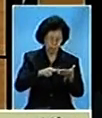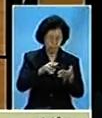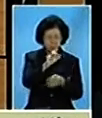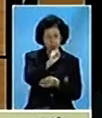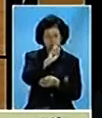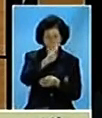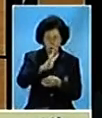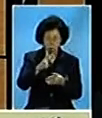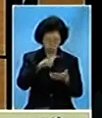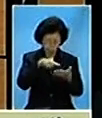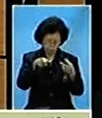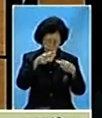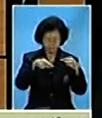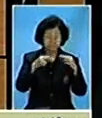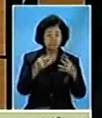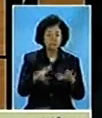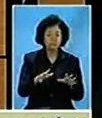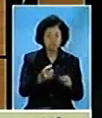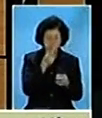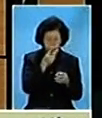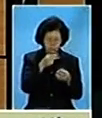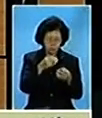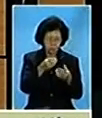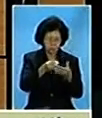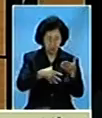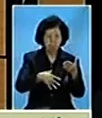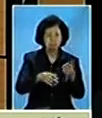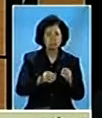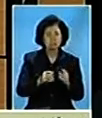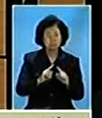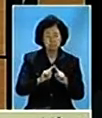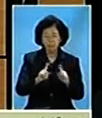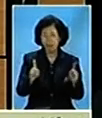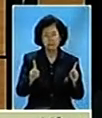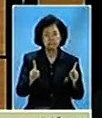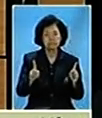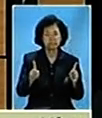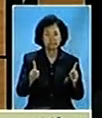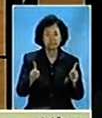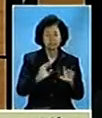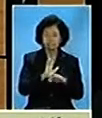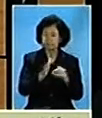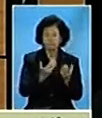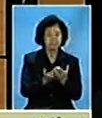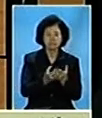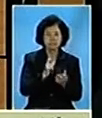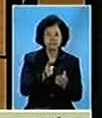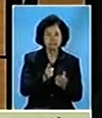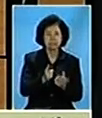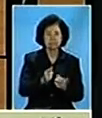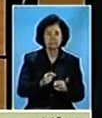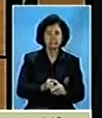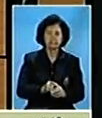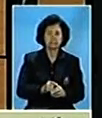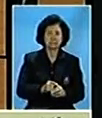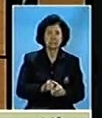แต่ผมมาดูเนื้อของมันแล้วเนี่ยนะครับมันเกือบจะแตกต่างกันโดยสิ้นเชิงนะกับการแพทย์แผนไทยประยุกต์